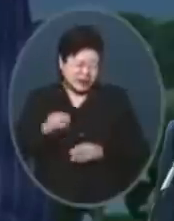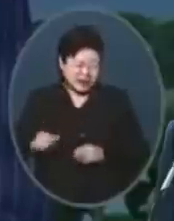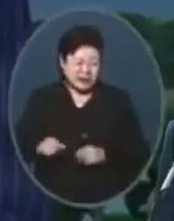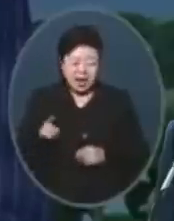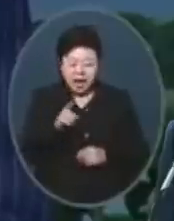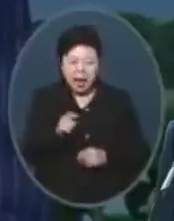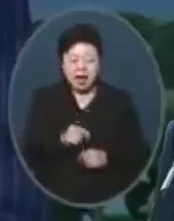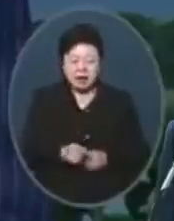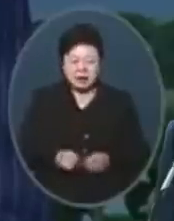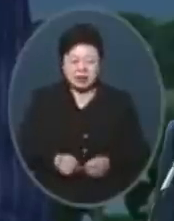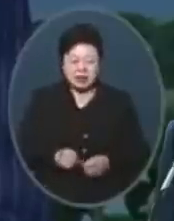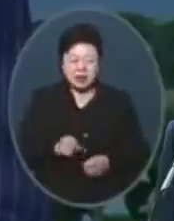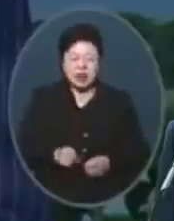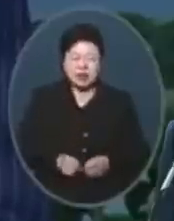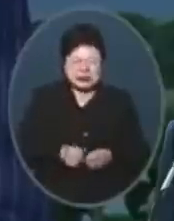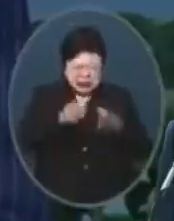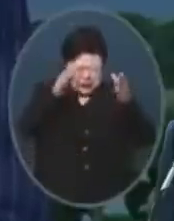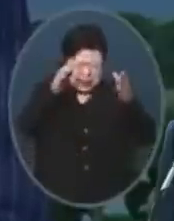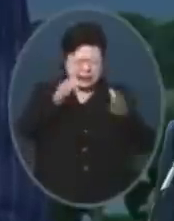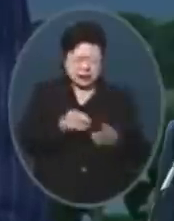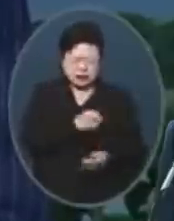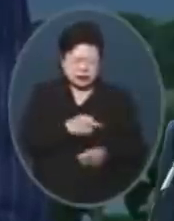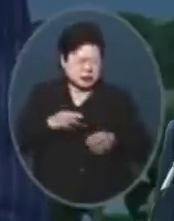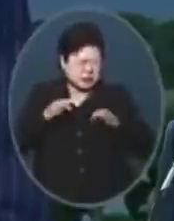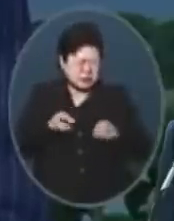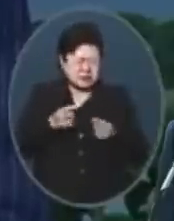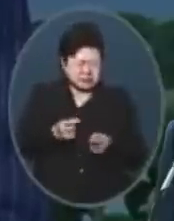아무리 원자탄을 가지고서 큰 소리 해도